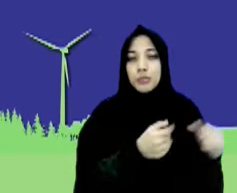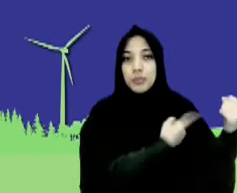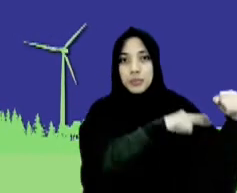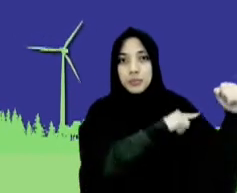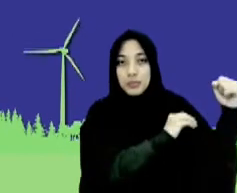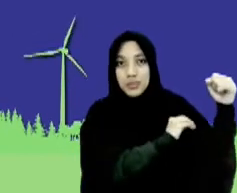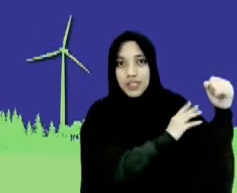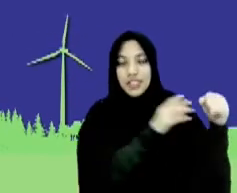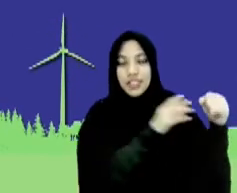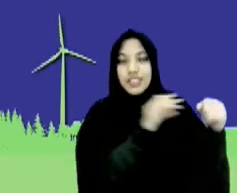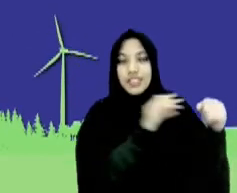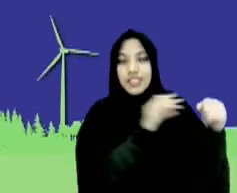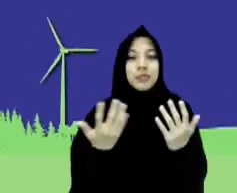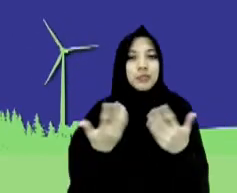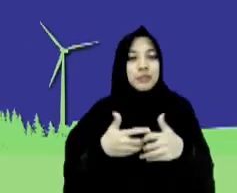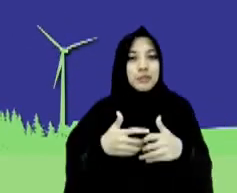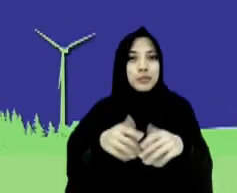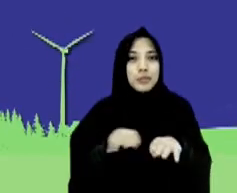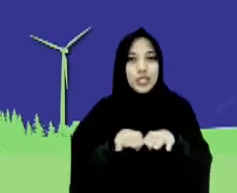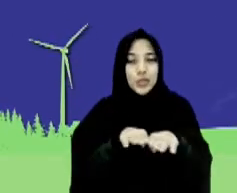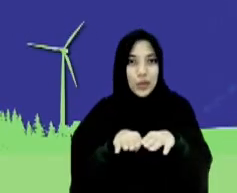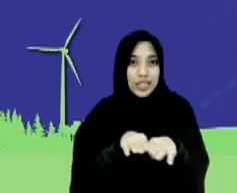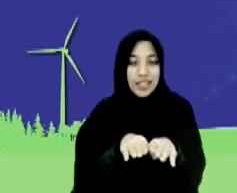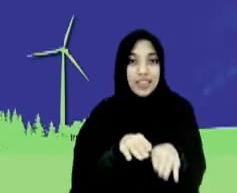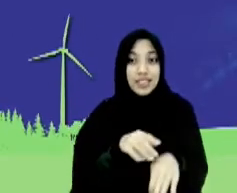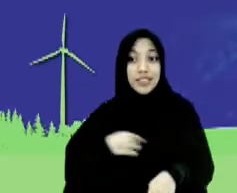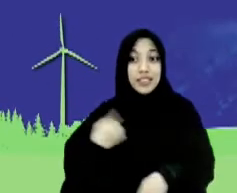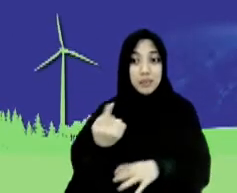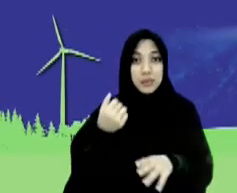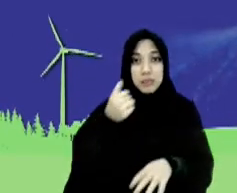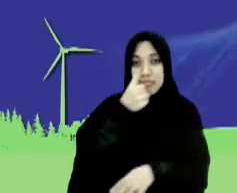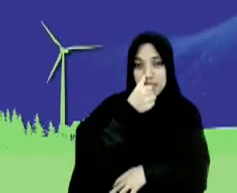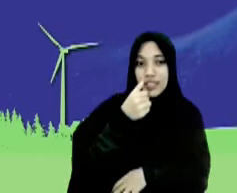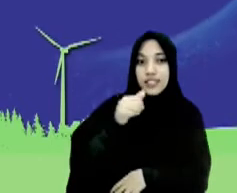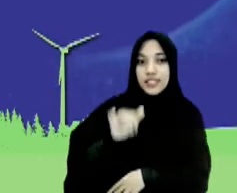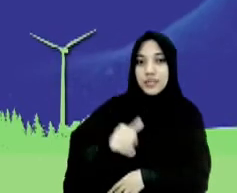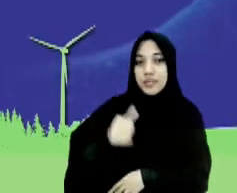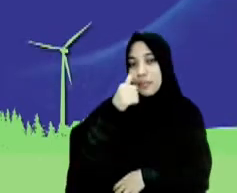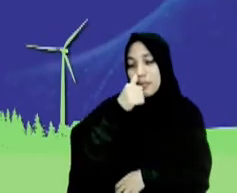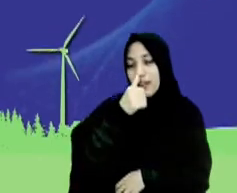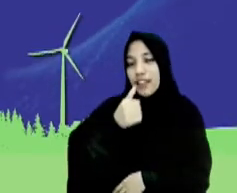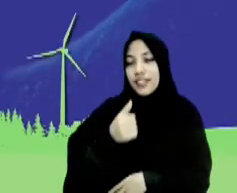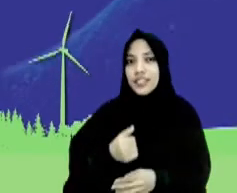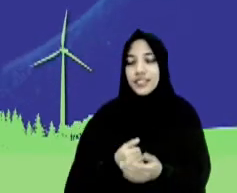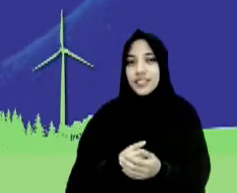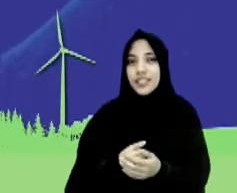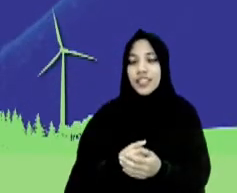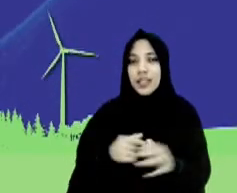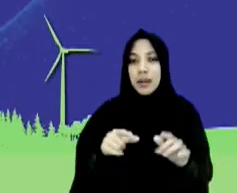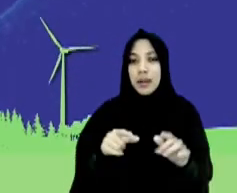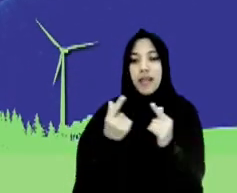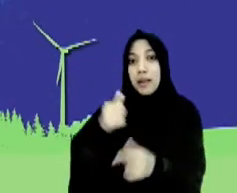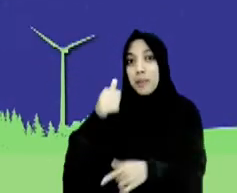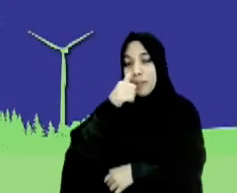eh dari sisi Operation kita as a bank eh as a financial institution Kita juga harus mempunyai